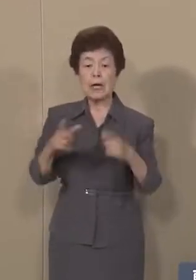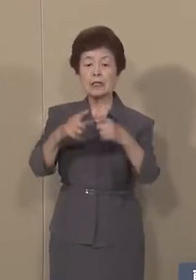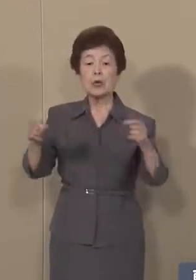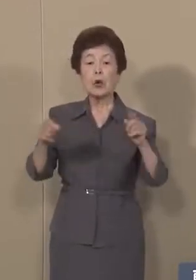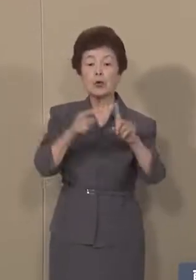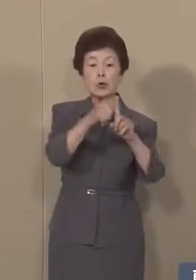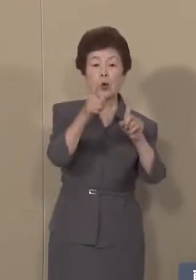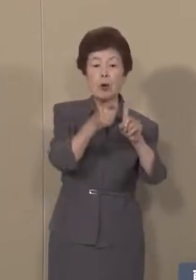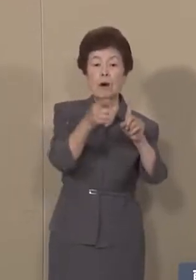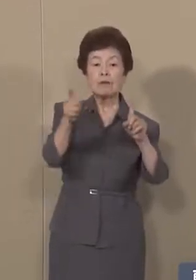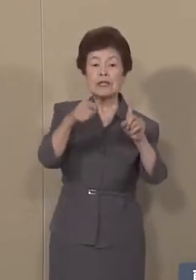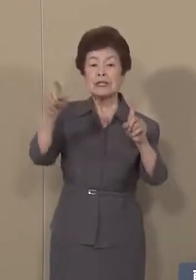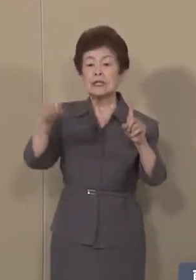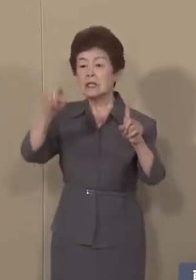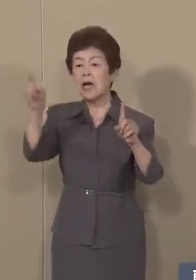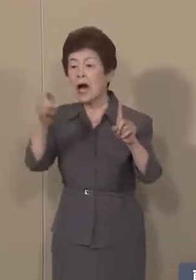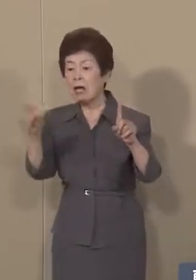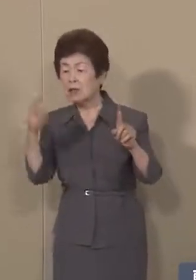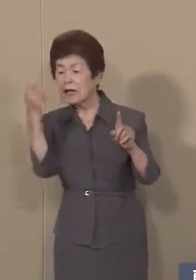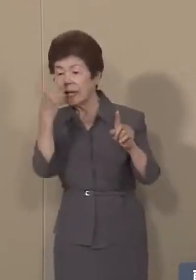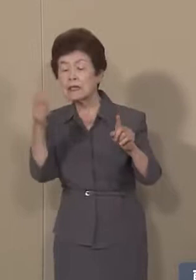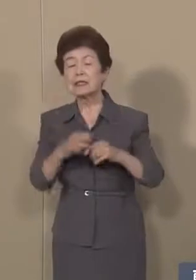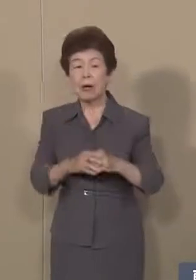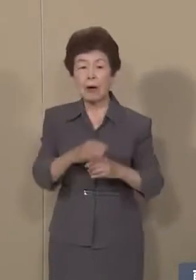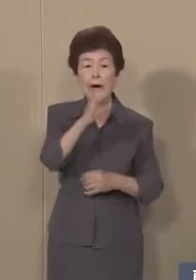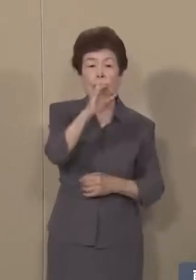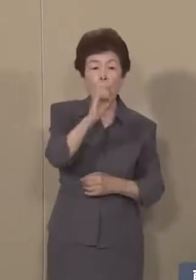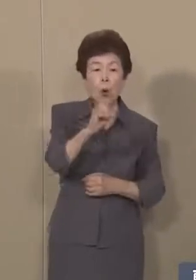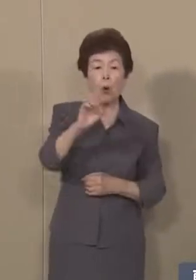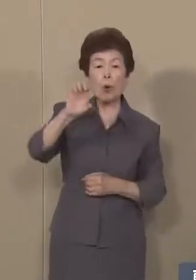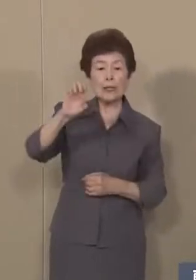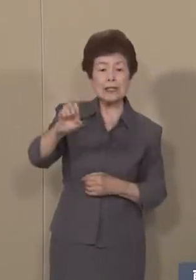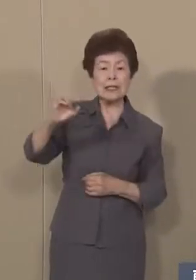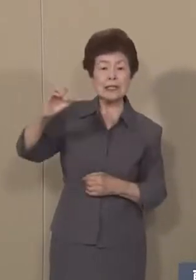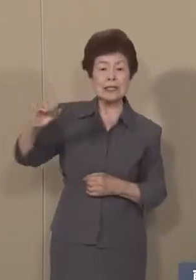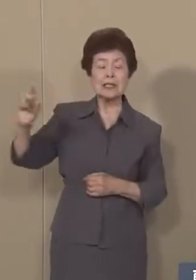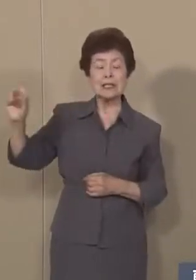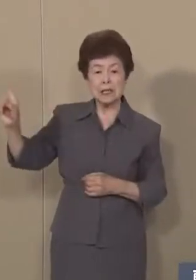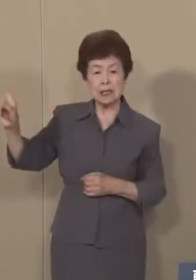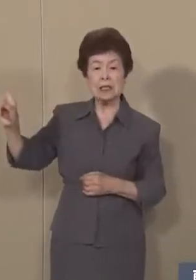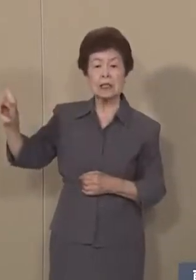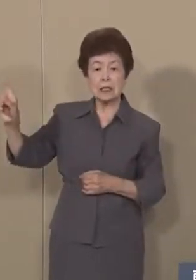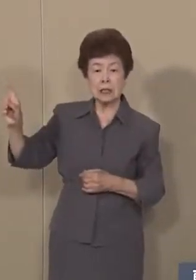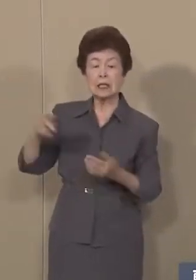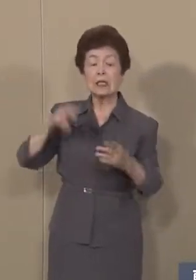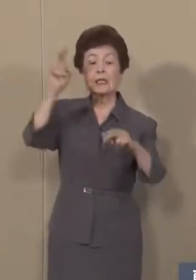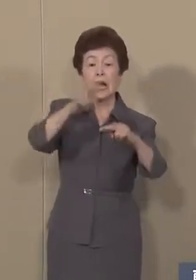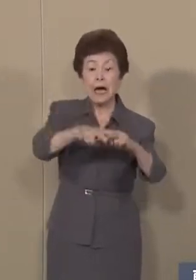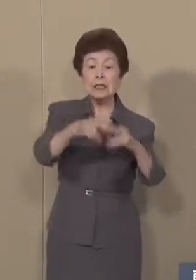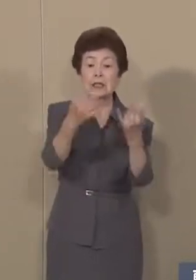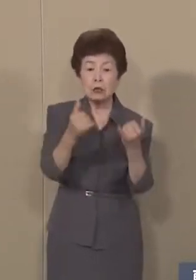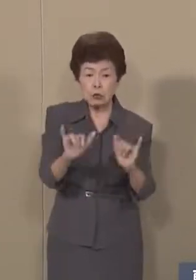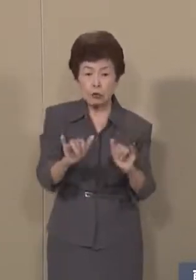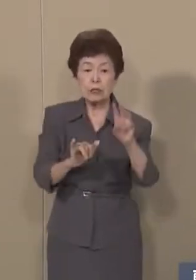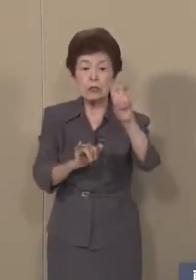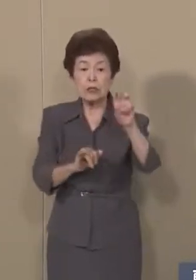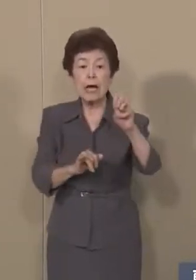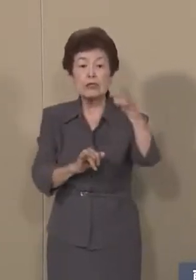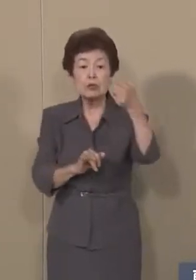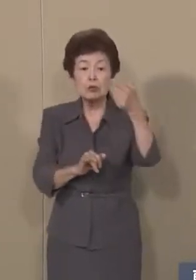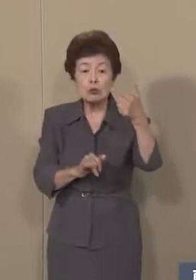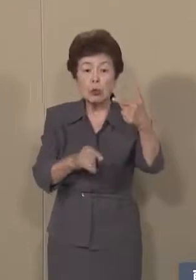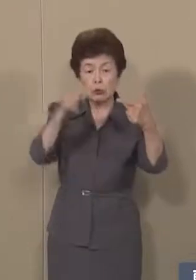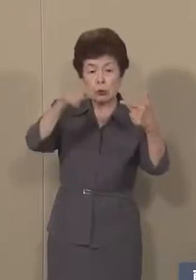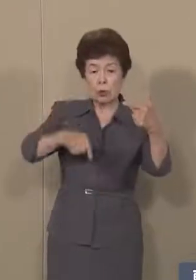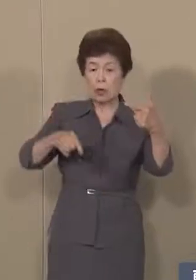件数 pcr 検査数は oecd経済協力開発機構の加盟国36か国